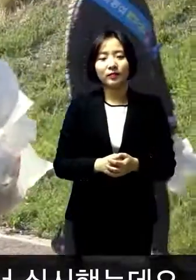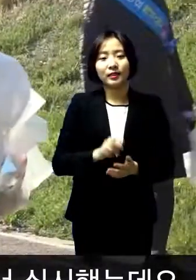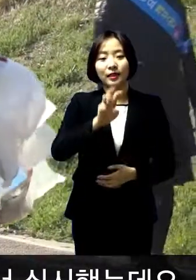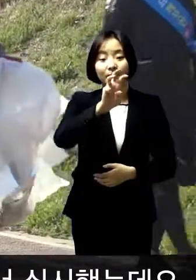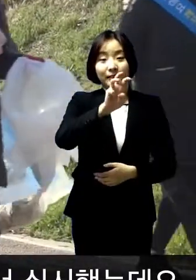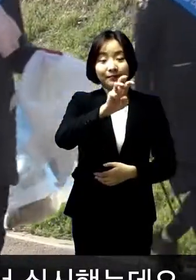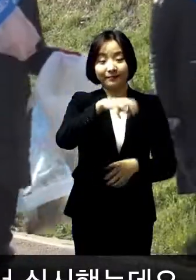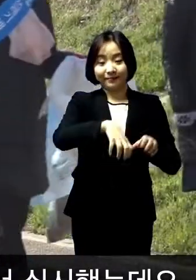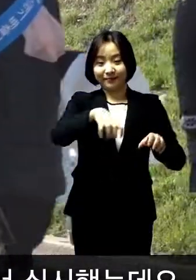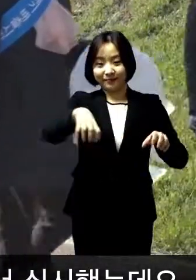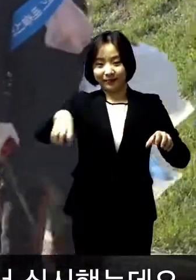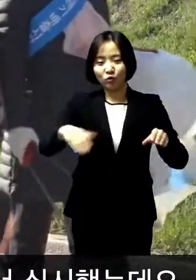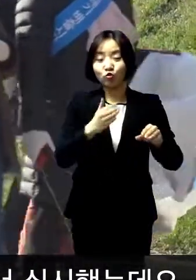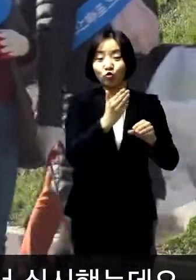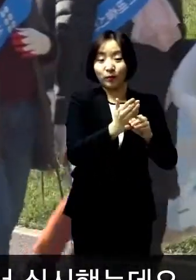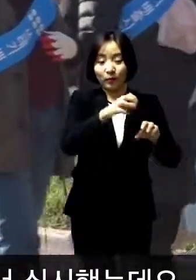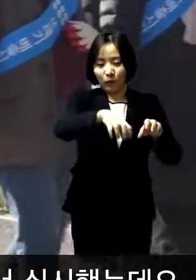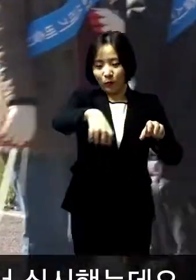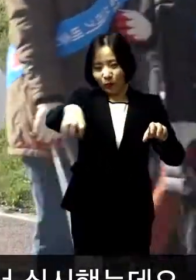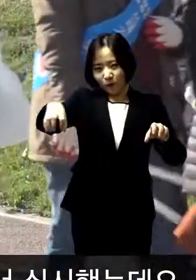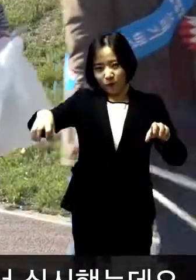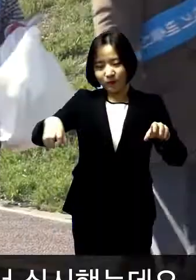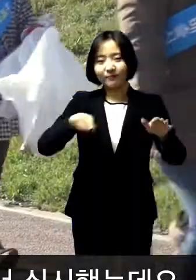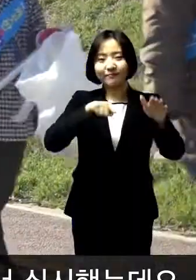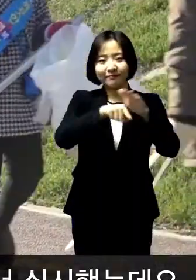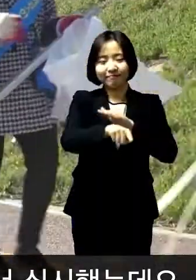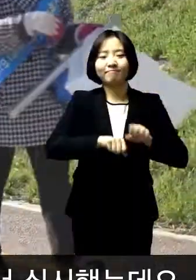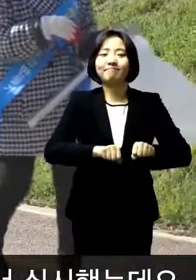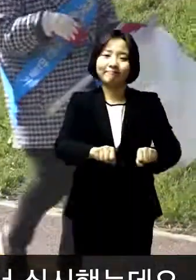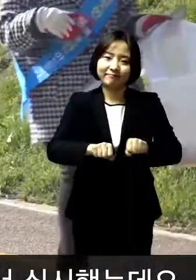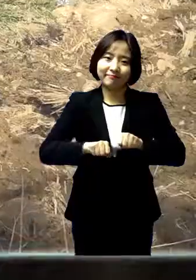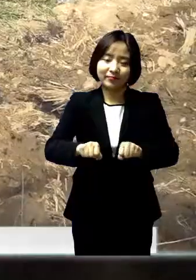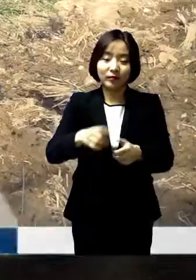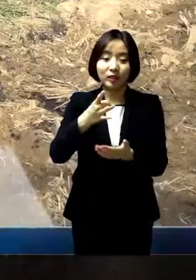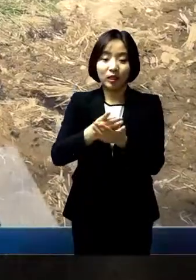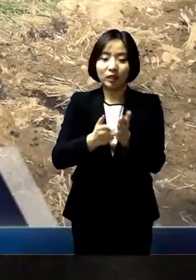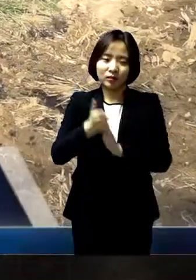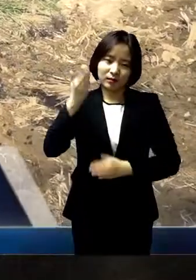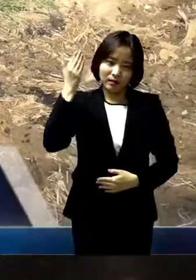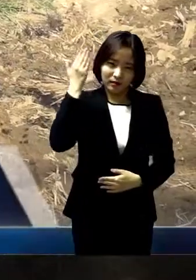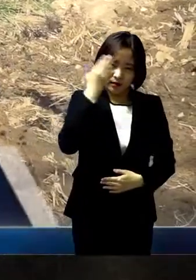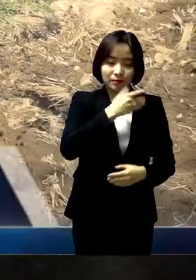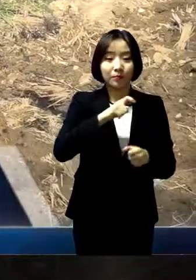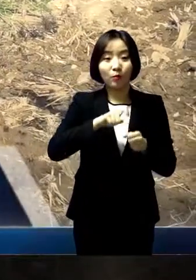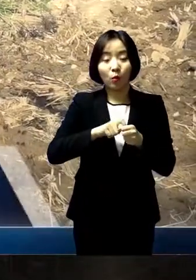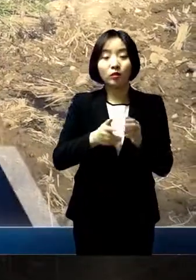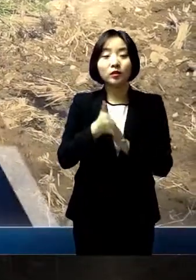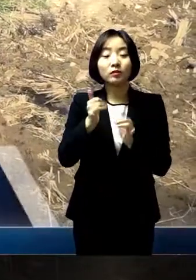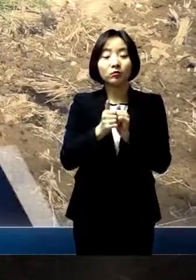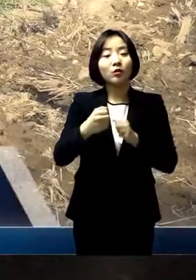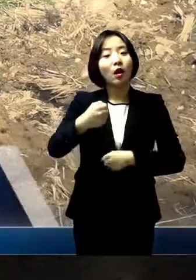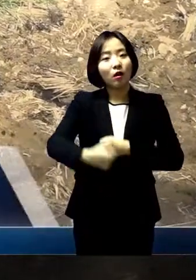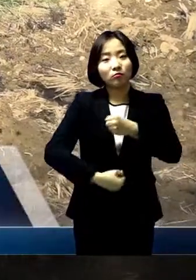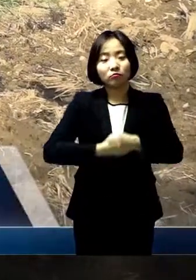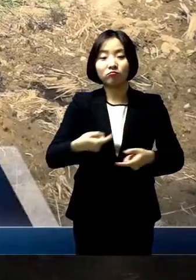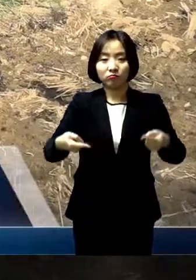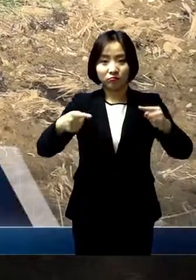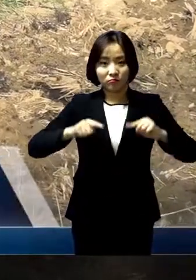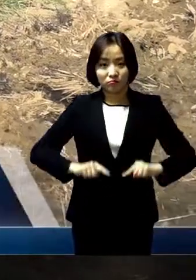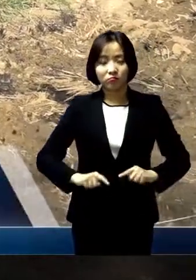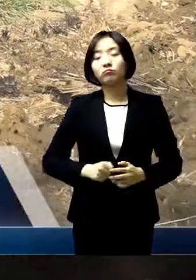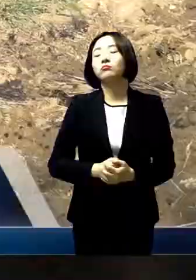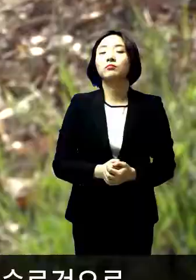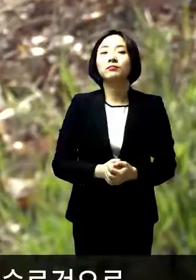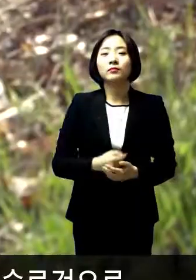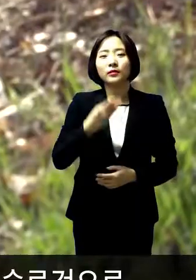등 30개 읍면동별 중점구역에서 실시했는데요. 쾌적한 천안시를 만들기 위해 많은 시민들이